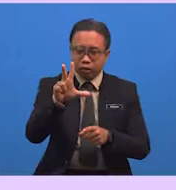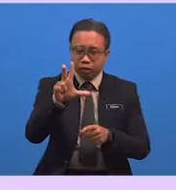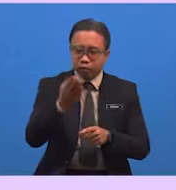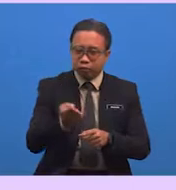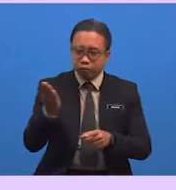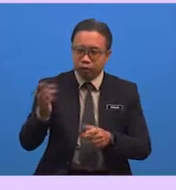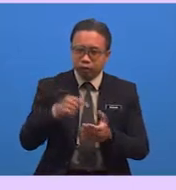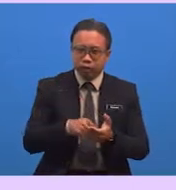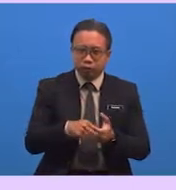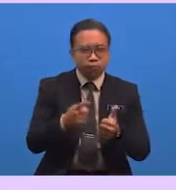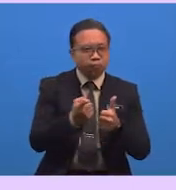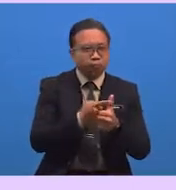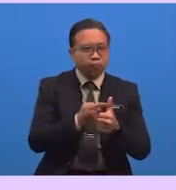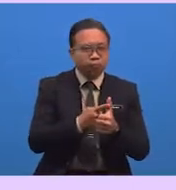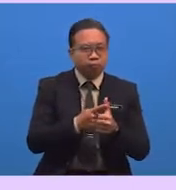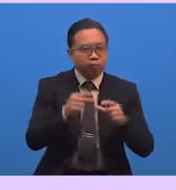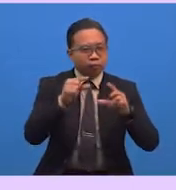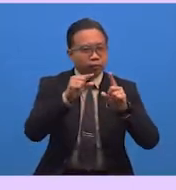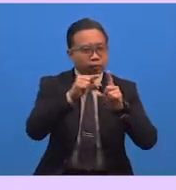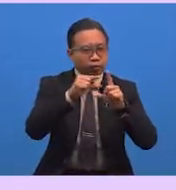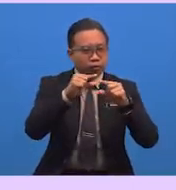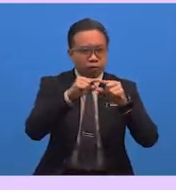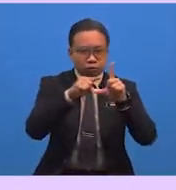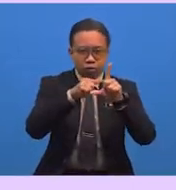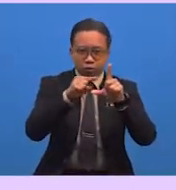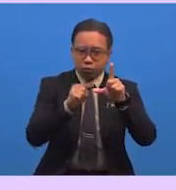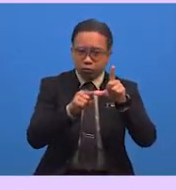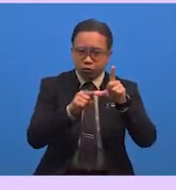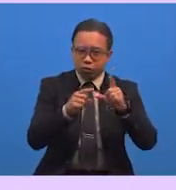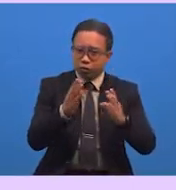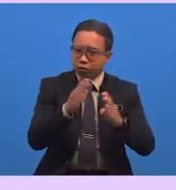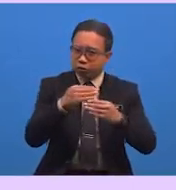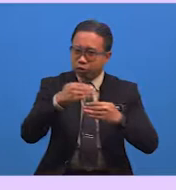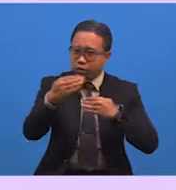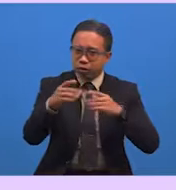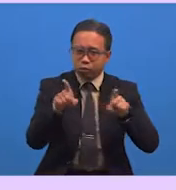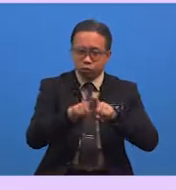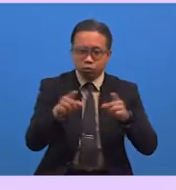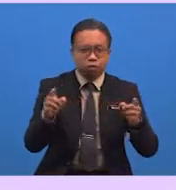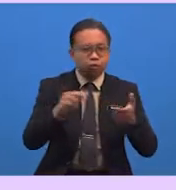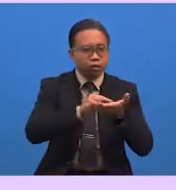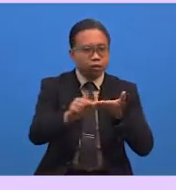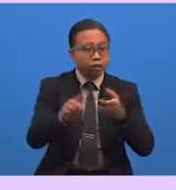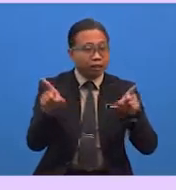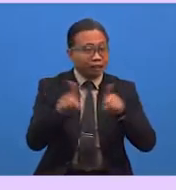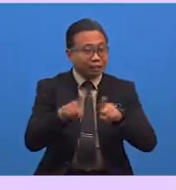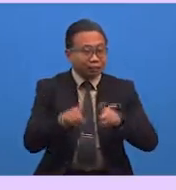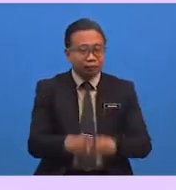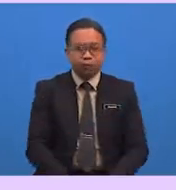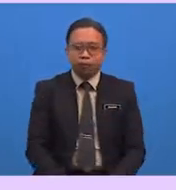ini. Pertama, sudut bertentang bucu nilainya sama.